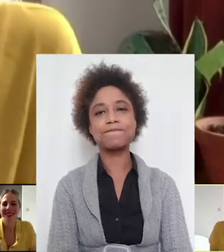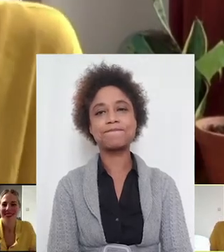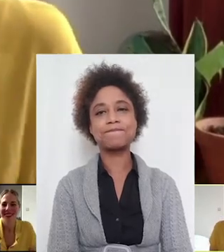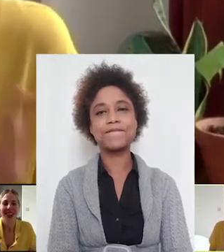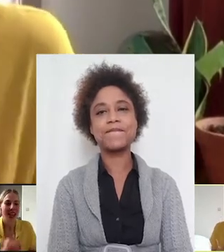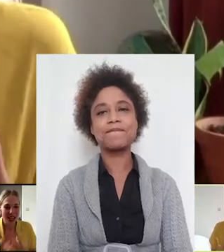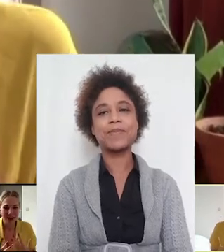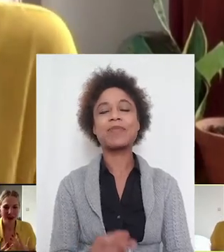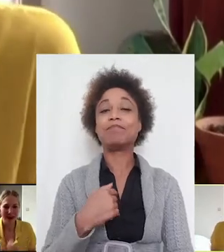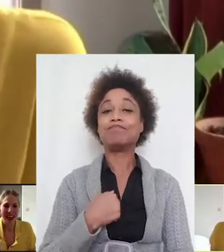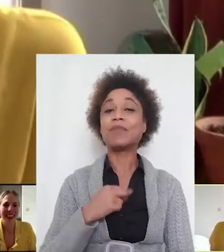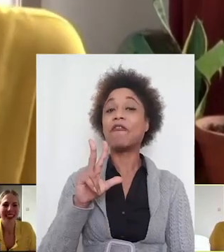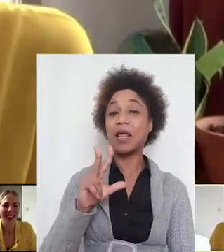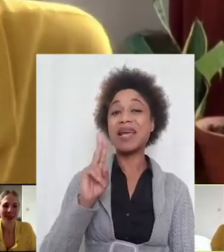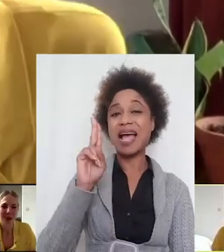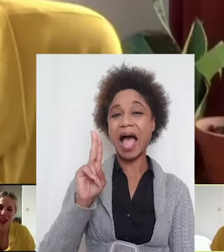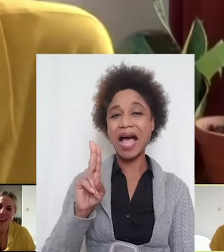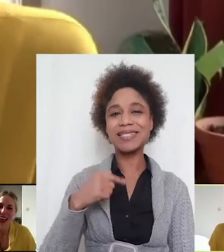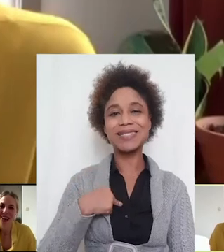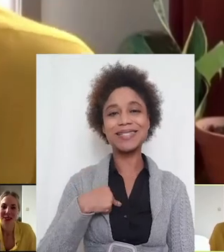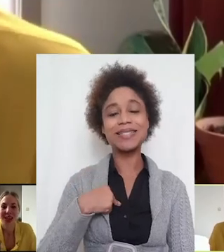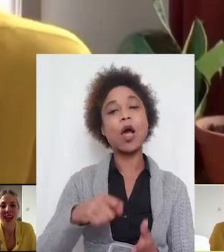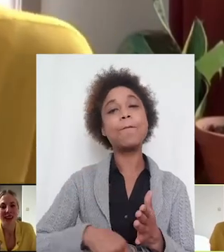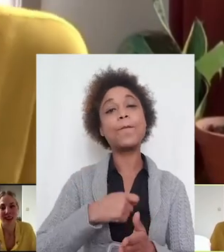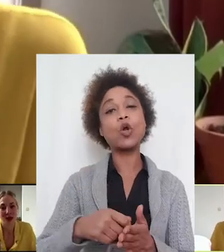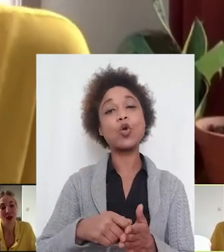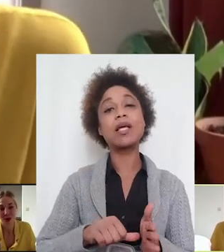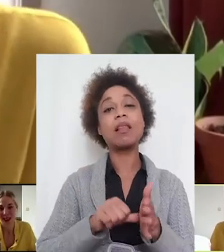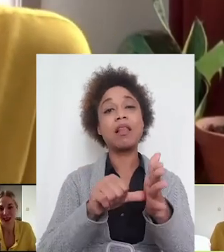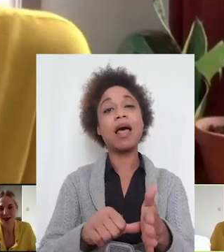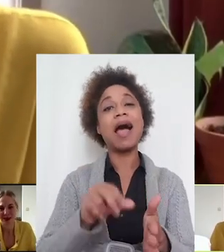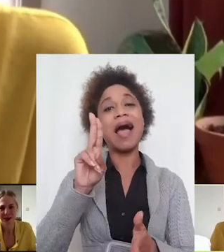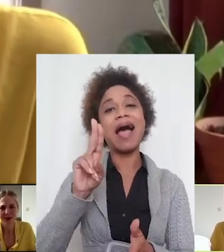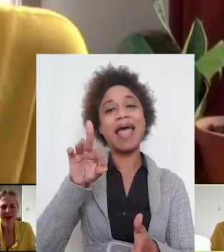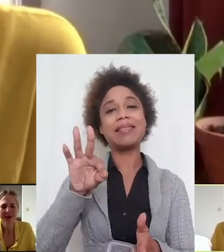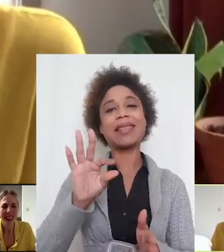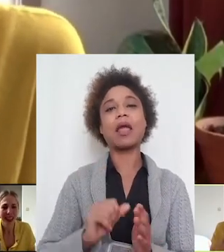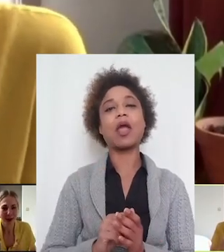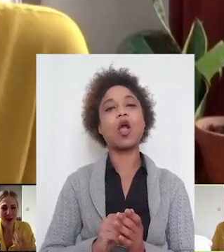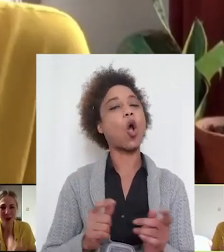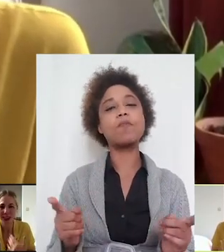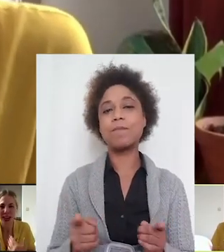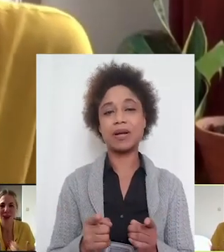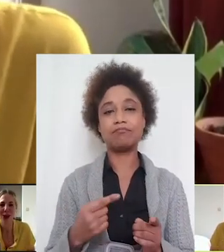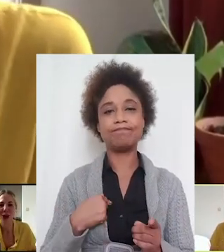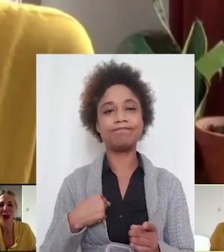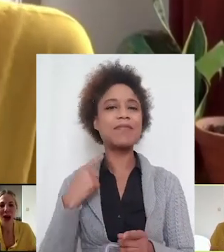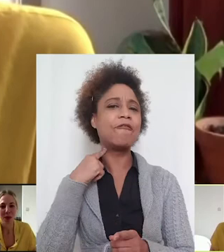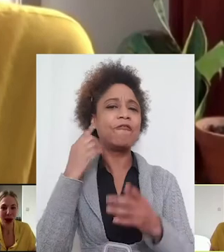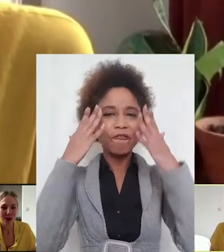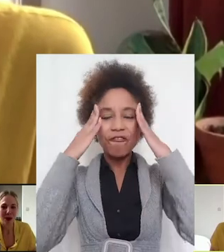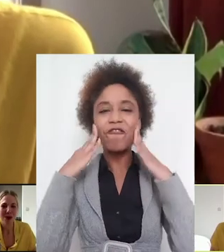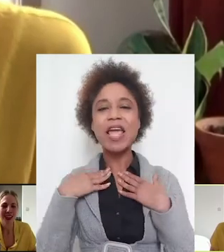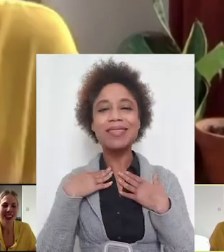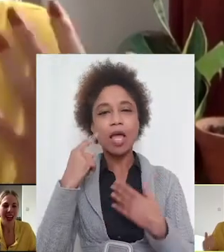Ik ben Willemijn Haasken, projectleider van HNT Onbeperkt. Ik heb een witte huidskleur,